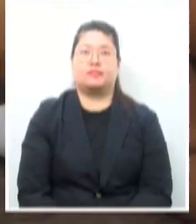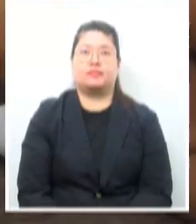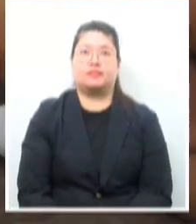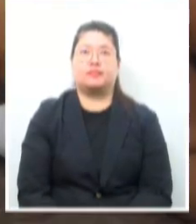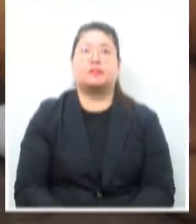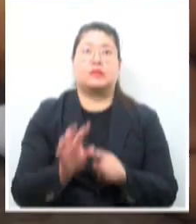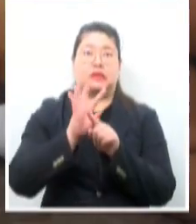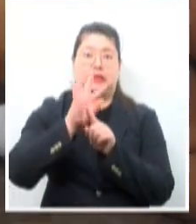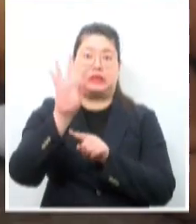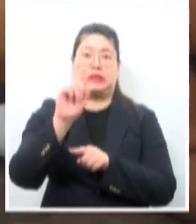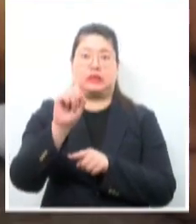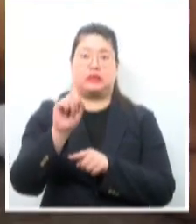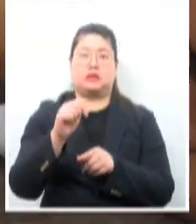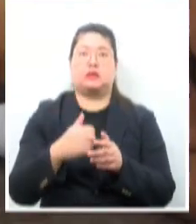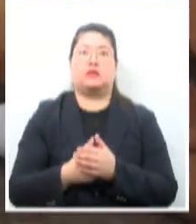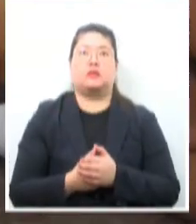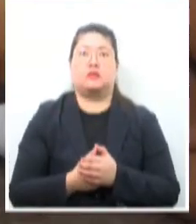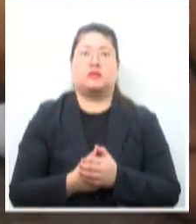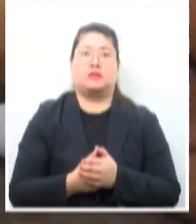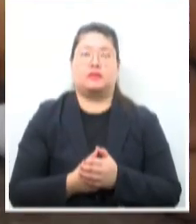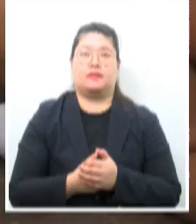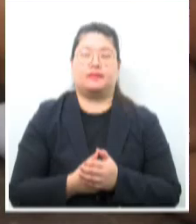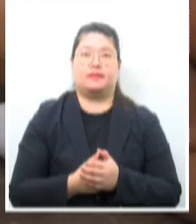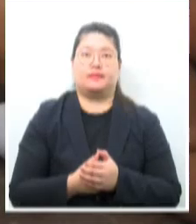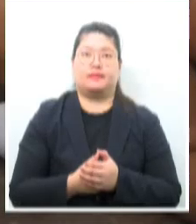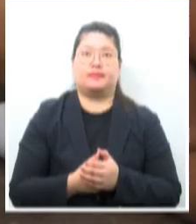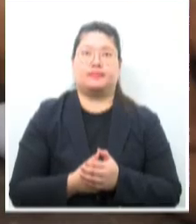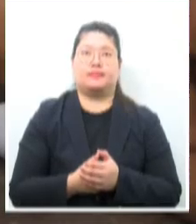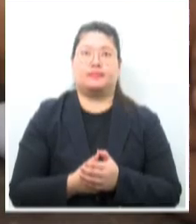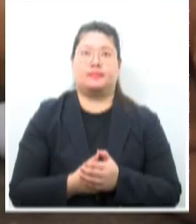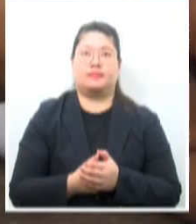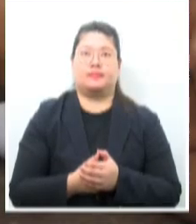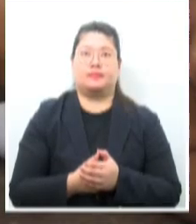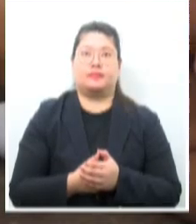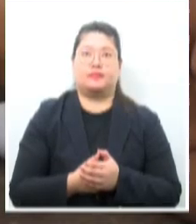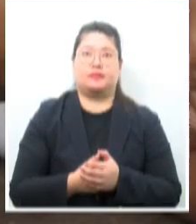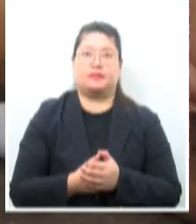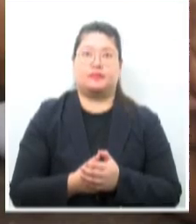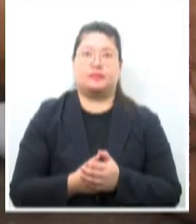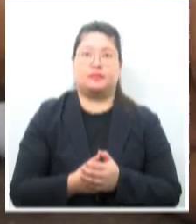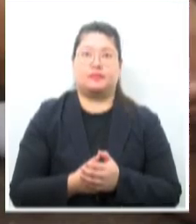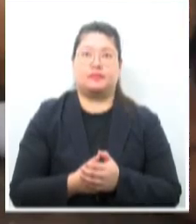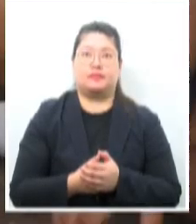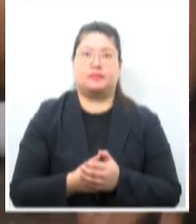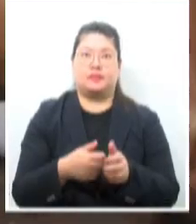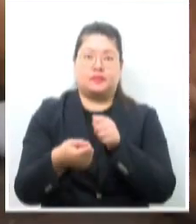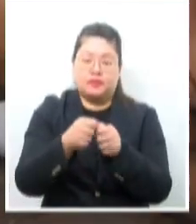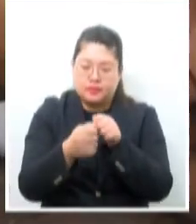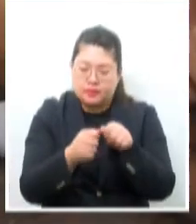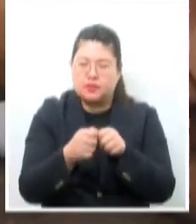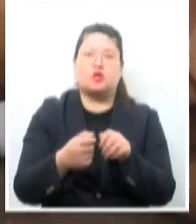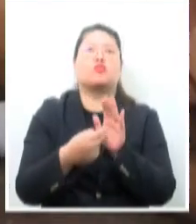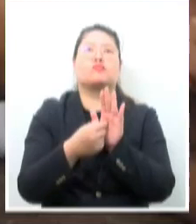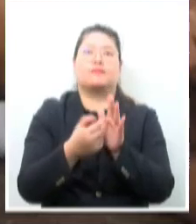ขั้นตอนที่4ใส่ลูกดอกหญ้าแล้วถากไปจนเต็มด้ามหัวไม้กวาดค่ะแล้วจะได้แบบนี้ค่ะ